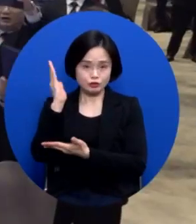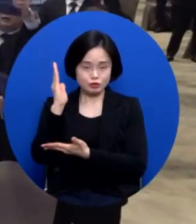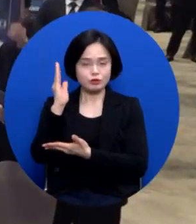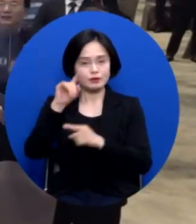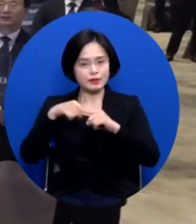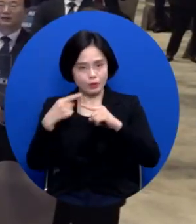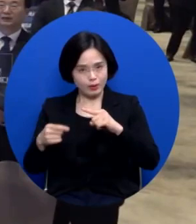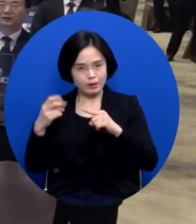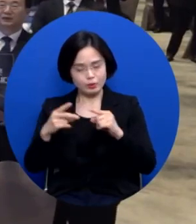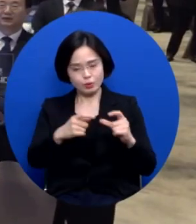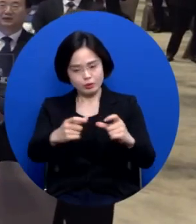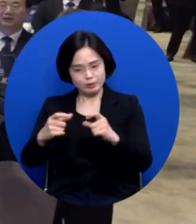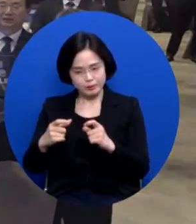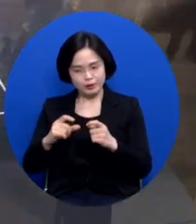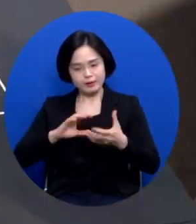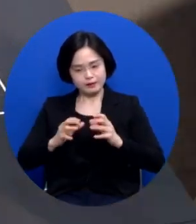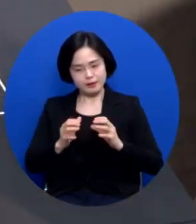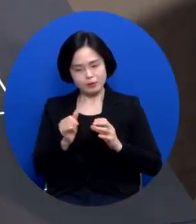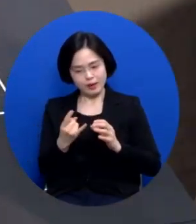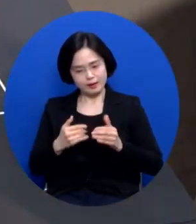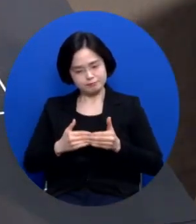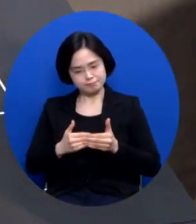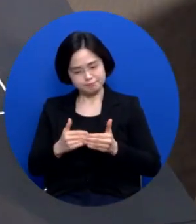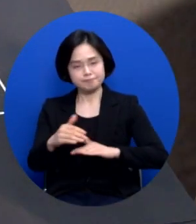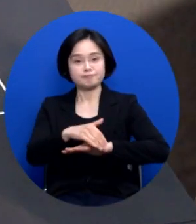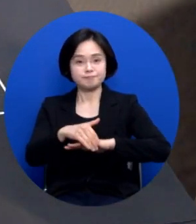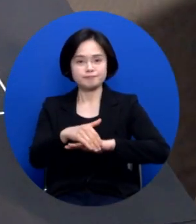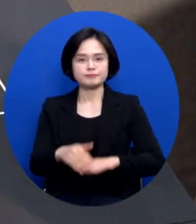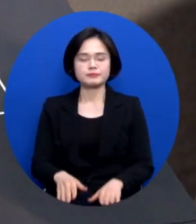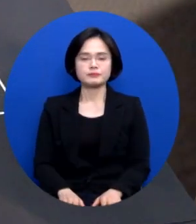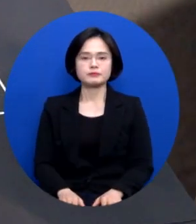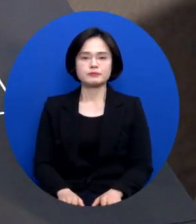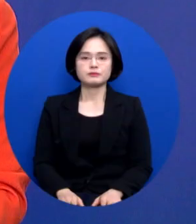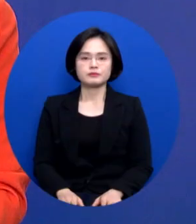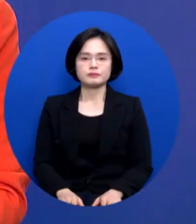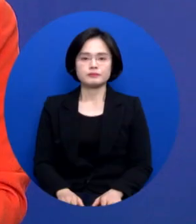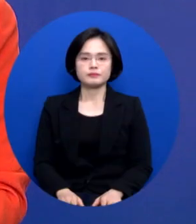등을 진행할 계획입니다. CTS 뉴스 이가영입니다.